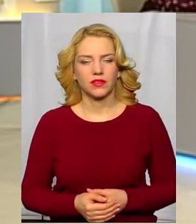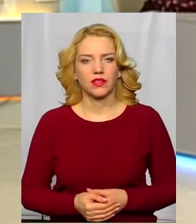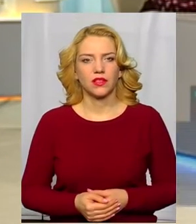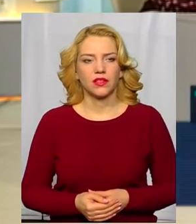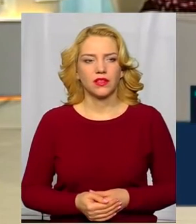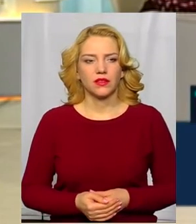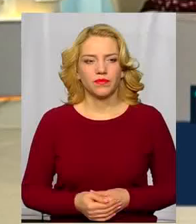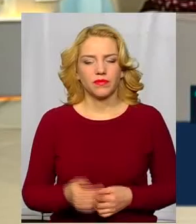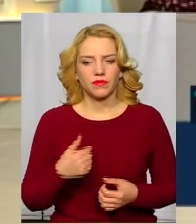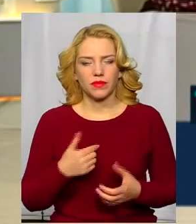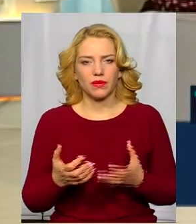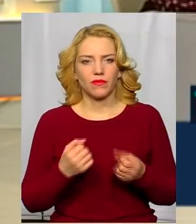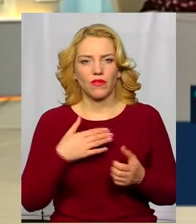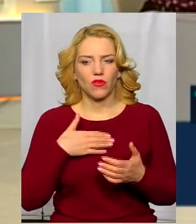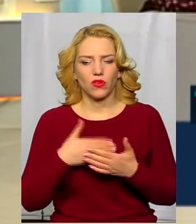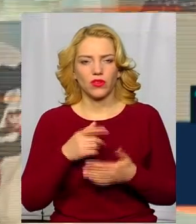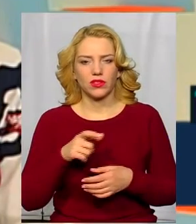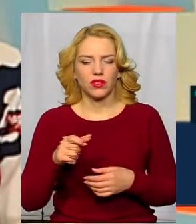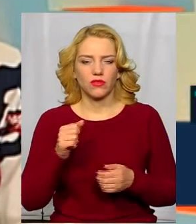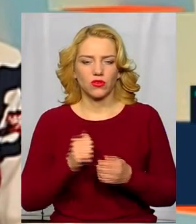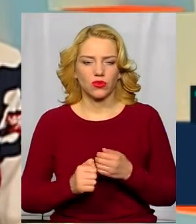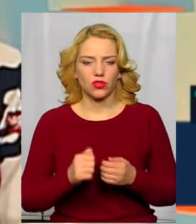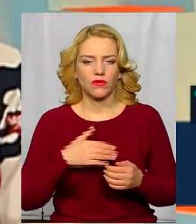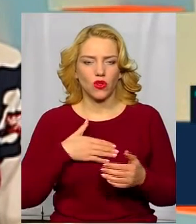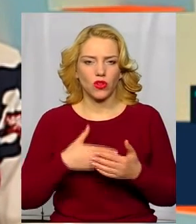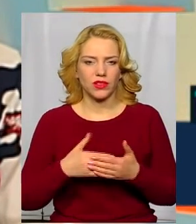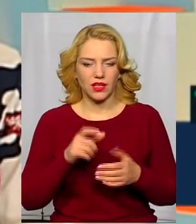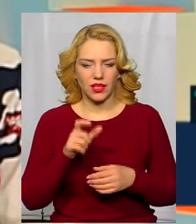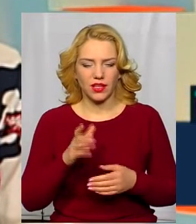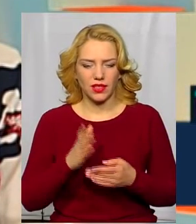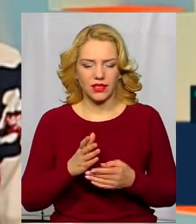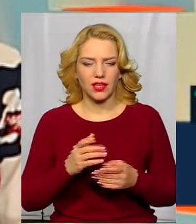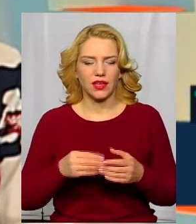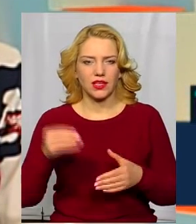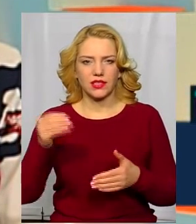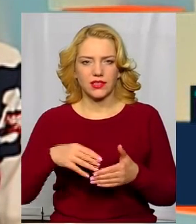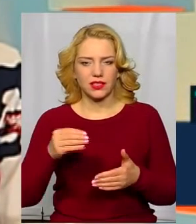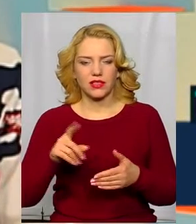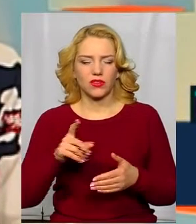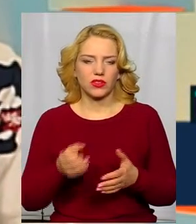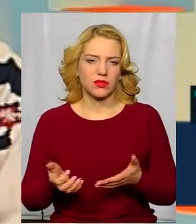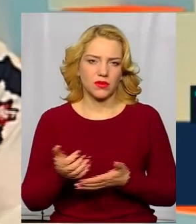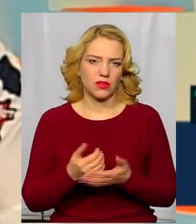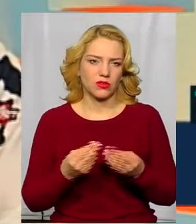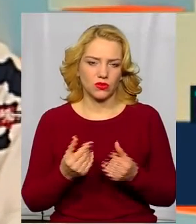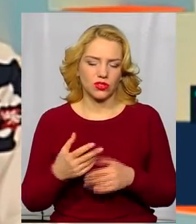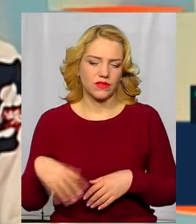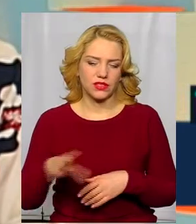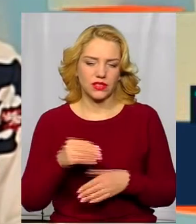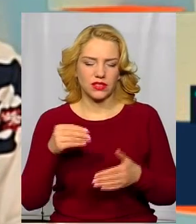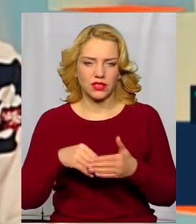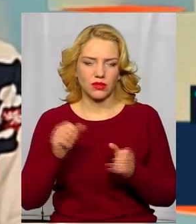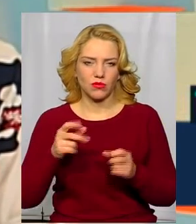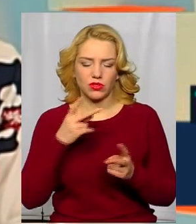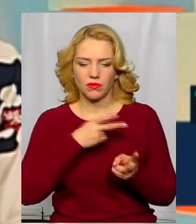Набираємо волонтерів. В кожного волонтера є ідентифікатор, є скринька, яку він збирає кошти. Всі ці скриньки можемо передивитися